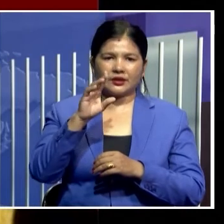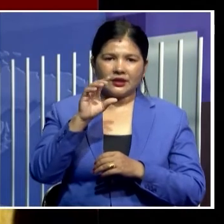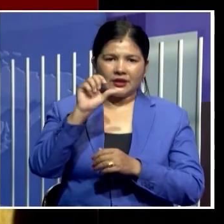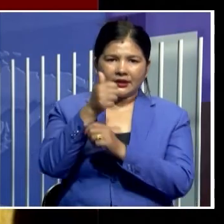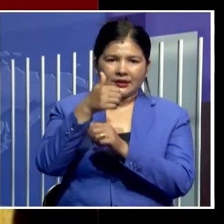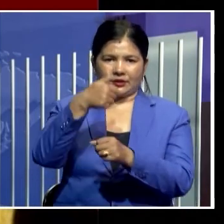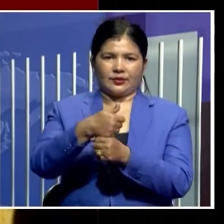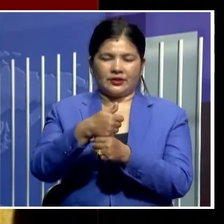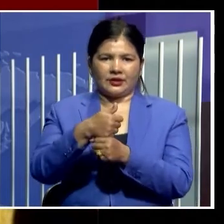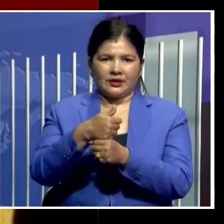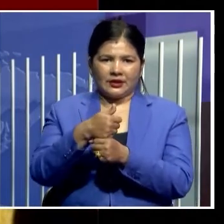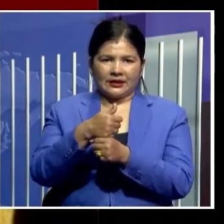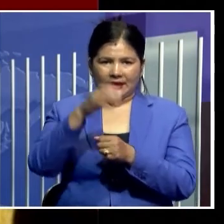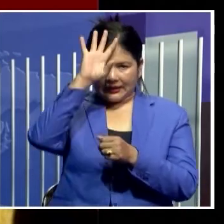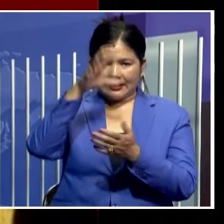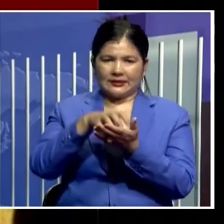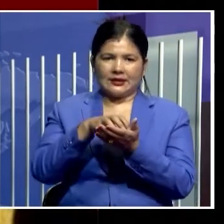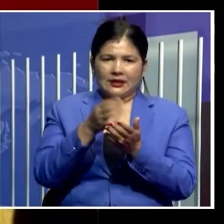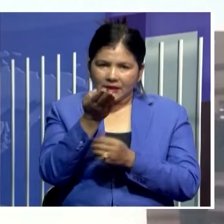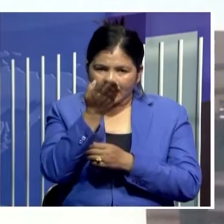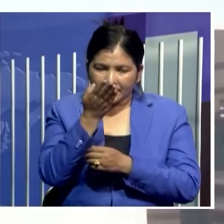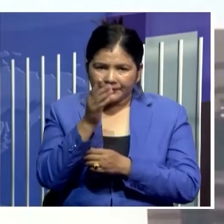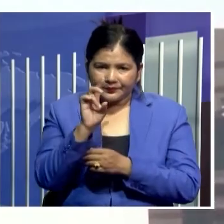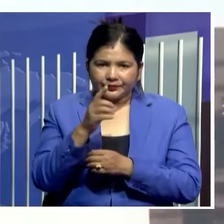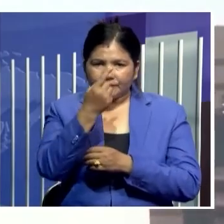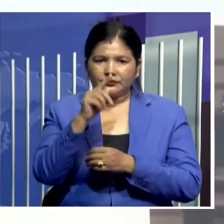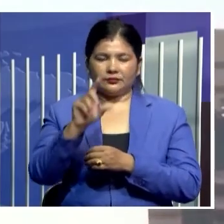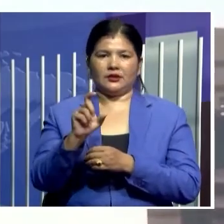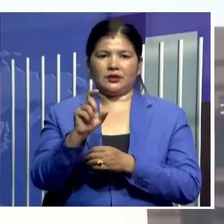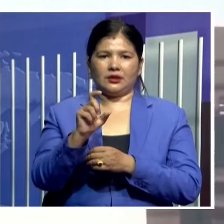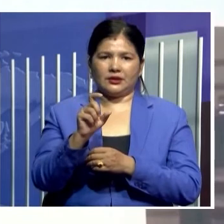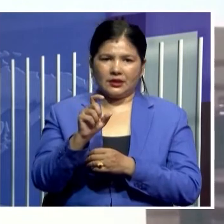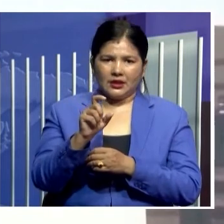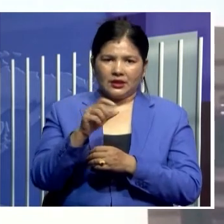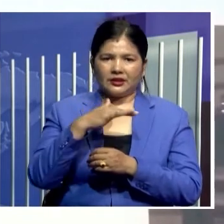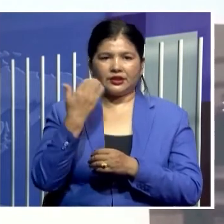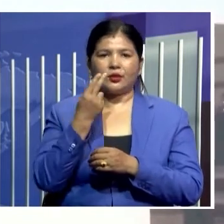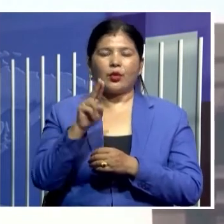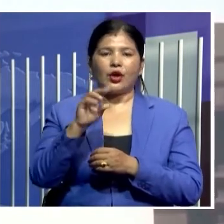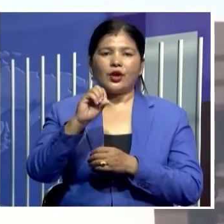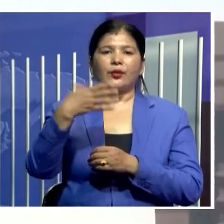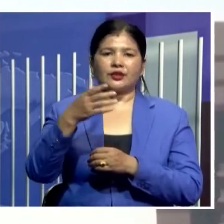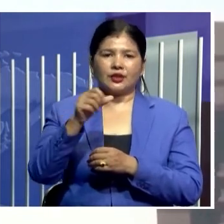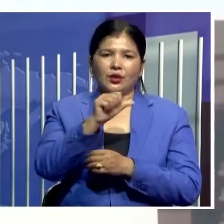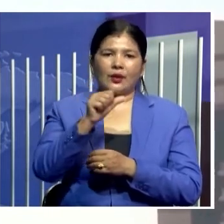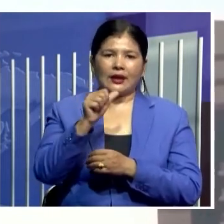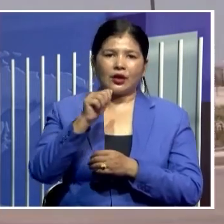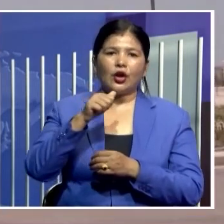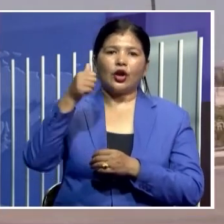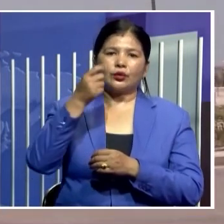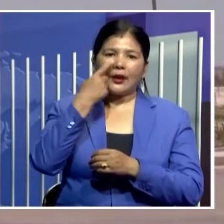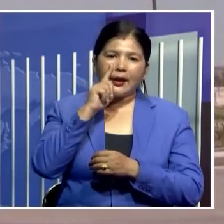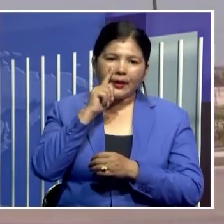राष्ट्रपति तथा अबुधाबीका राजा शेख खलिफा बिन जायद अल नाहियाको निधन भएपछि उहाँका सौतेनी भाइ नयाँ